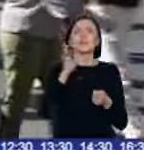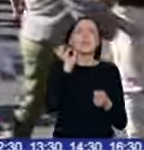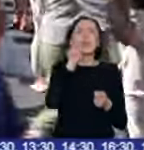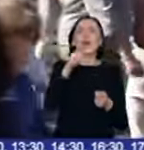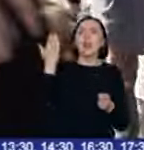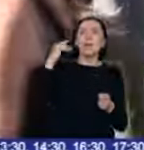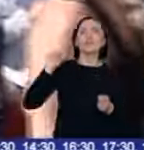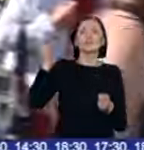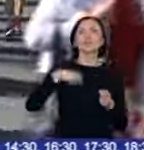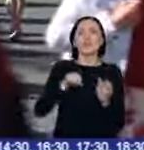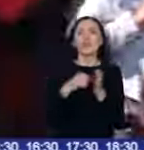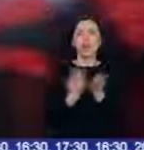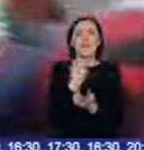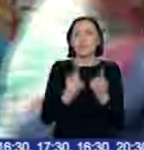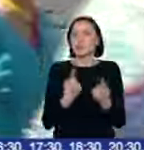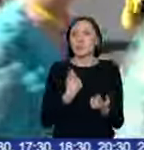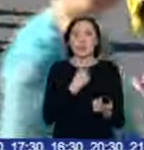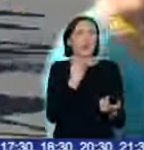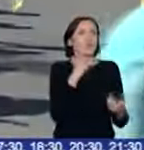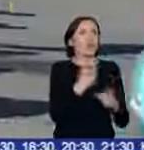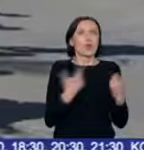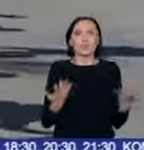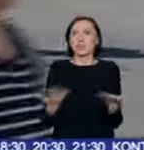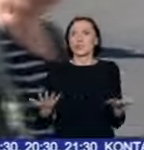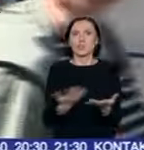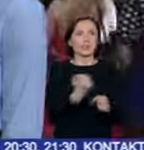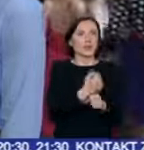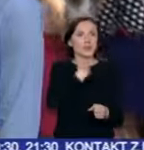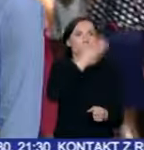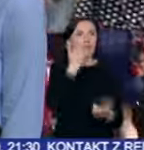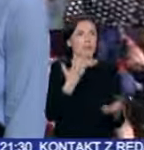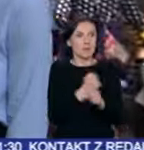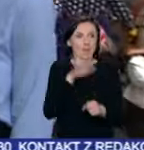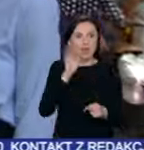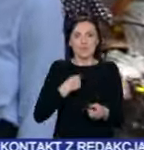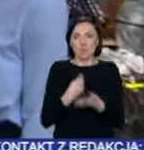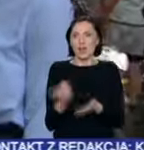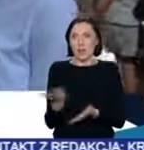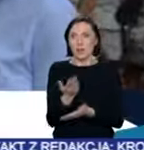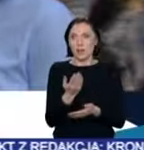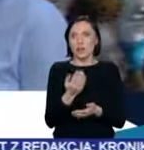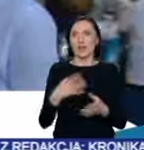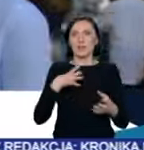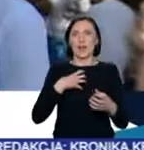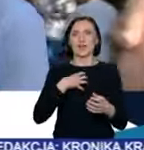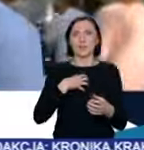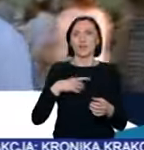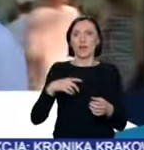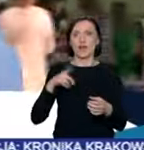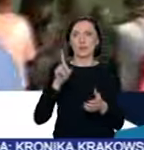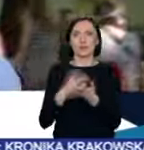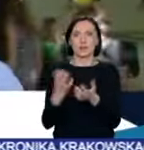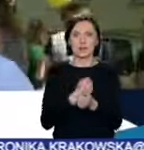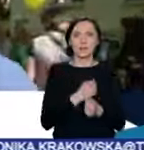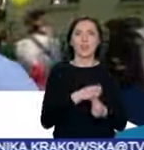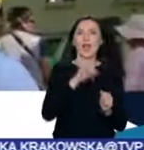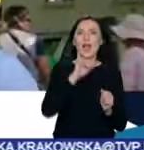Huty, no to nie miała za dużo opcji, po prostu chciała znaleźć pracę. Marta Ingarden przyjechała do Krakowa z Lwowa i tak wyszło,